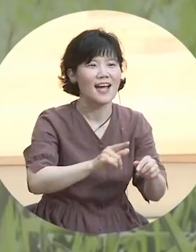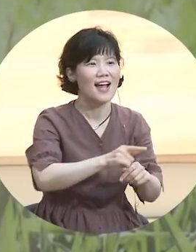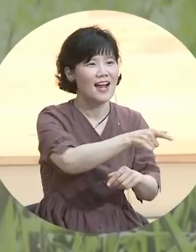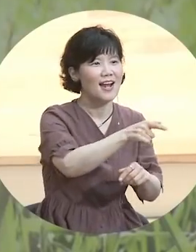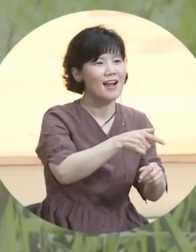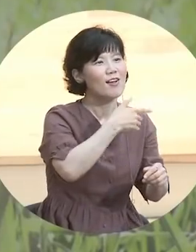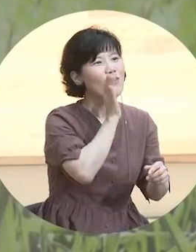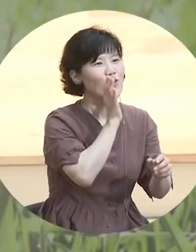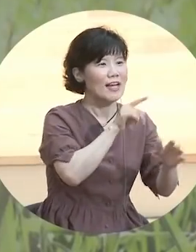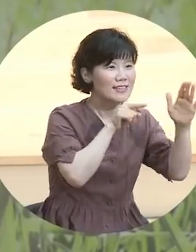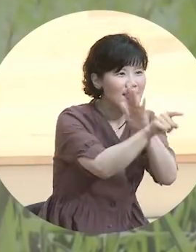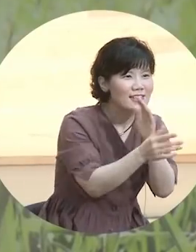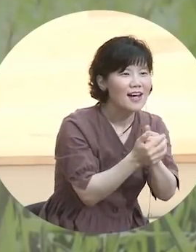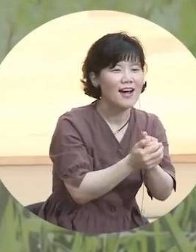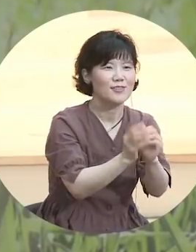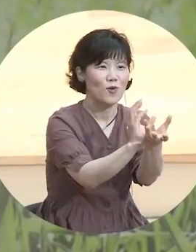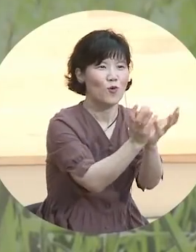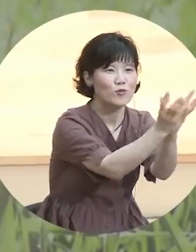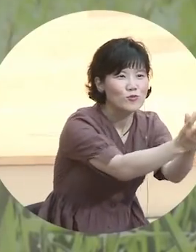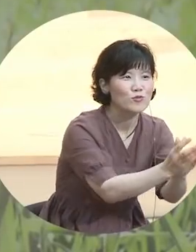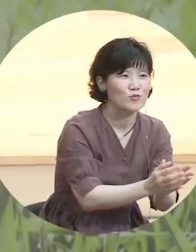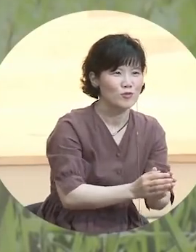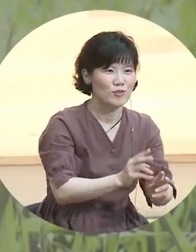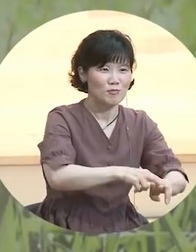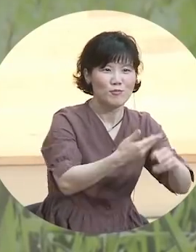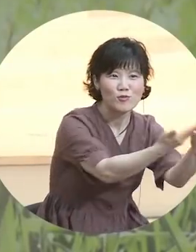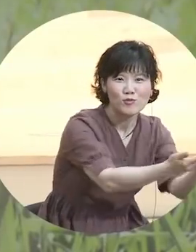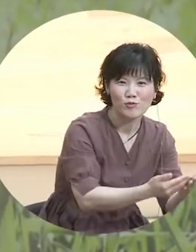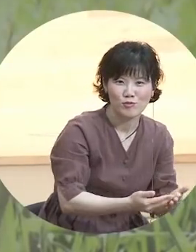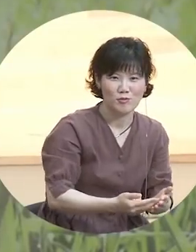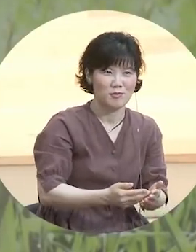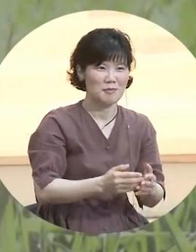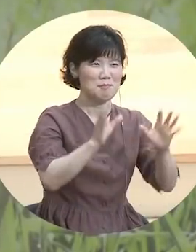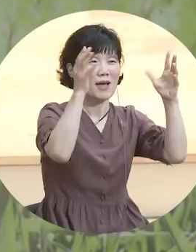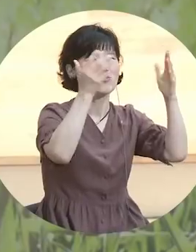드리고 박수치고 사진 찍고 하는 거 똑같은 거예요.